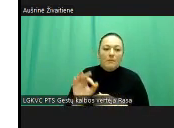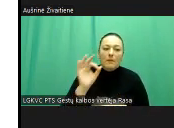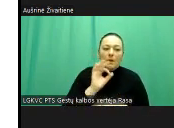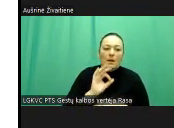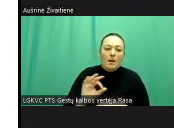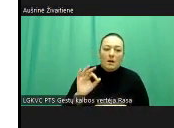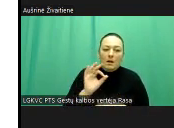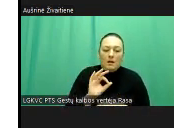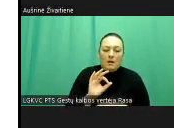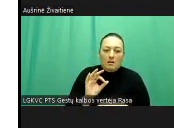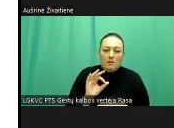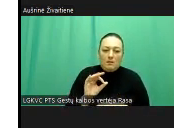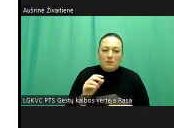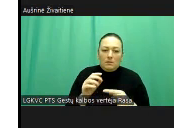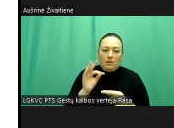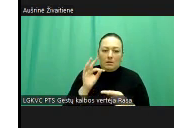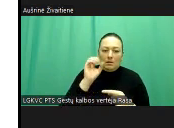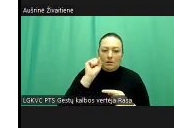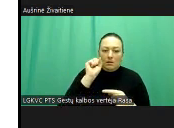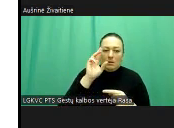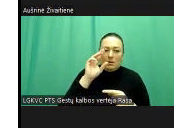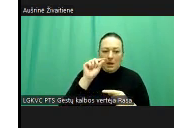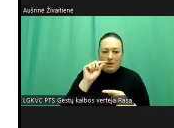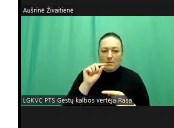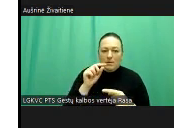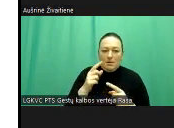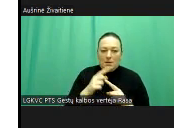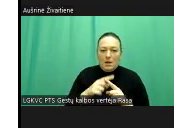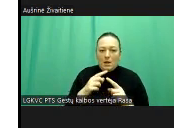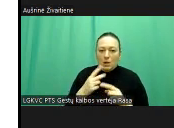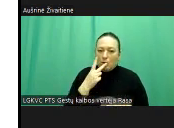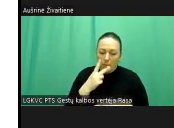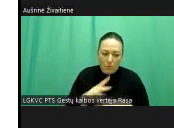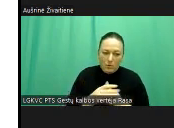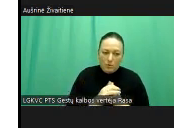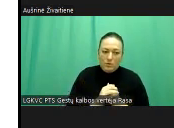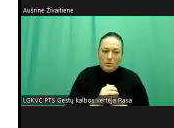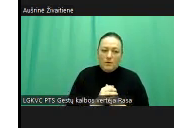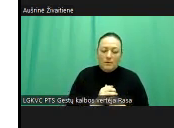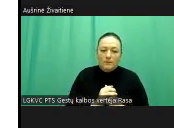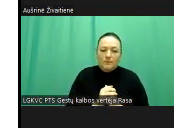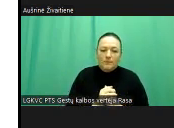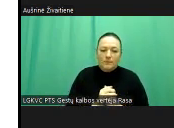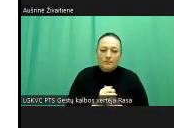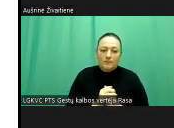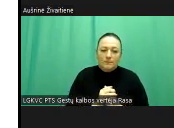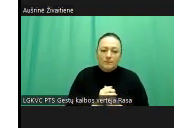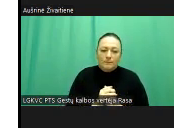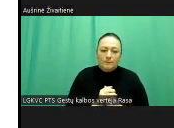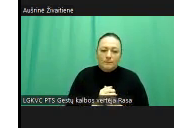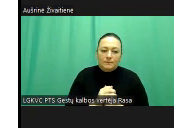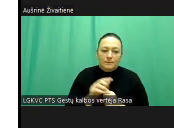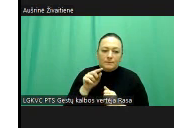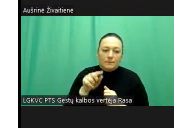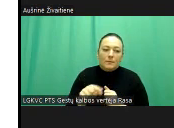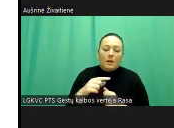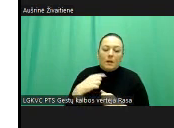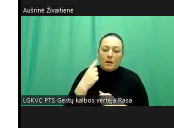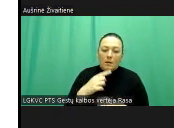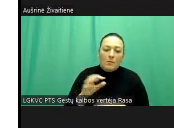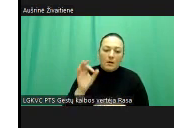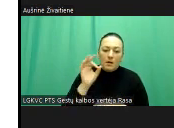tarp dalykinio požiūrį. Prie tarp dalykinio požiūrį. Tai yra požiūris, kuris kalba